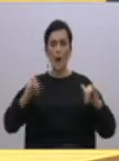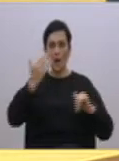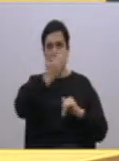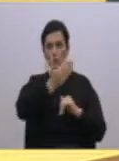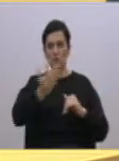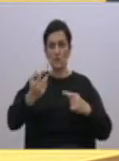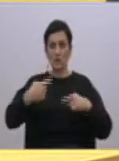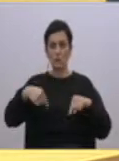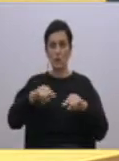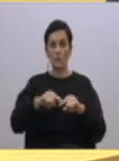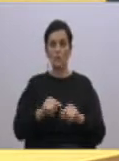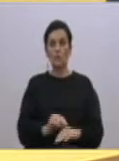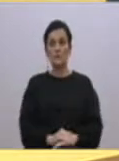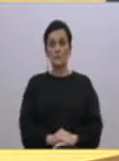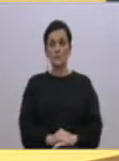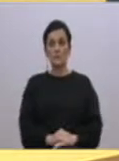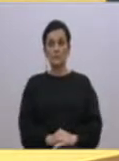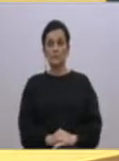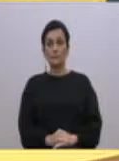საზოგადოებისთვის.